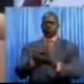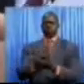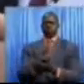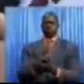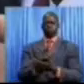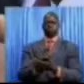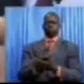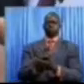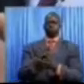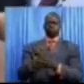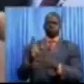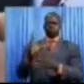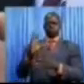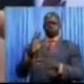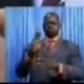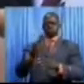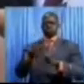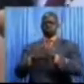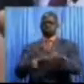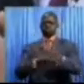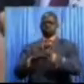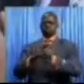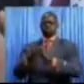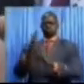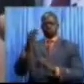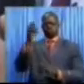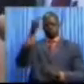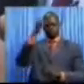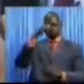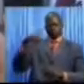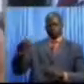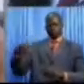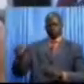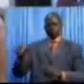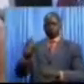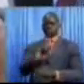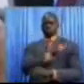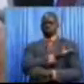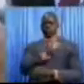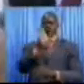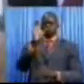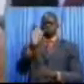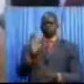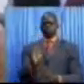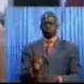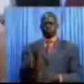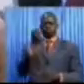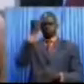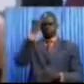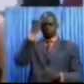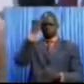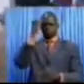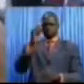région ouest-africaine, sur laquelle on renforce les idées,